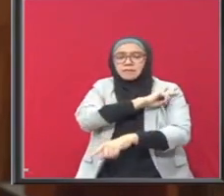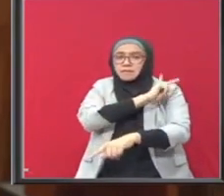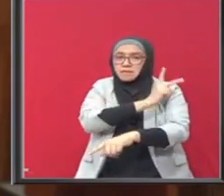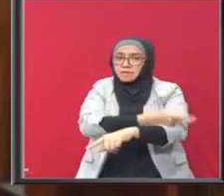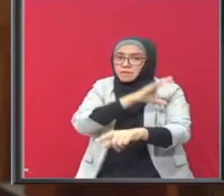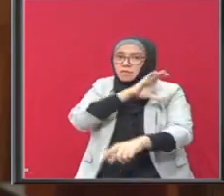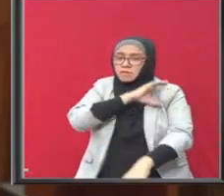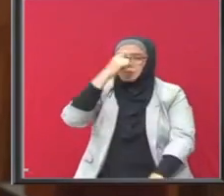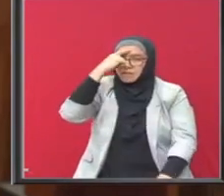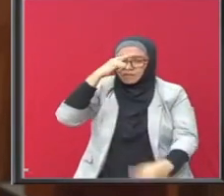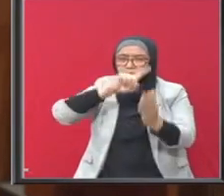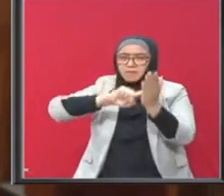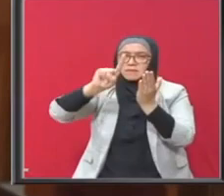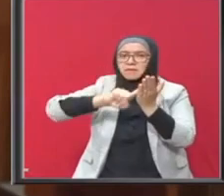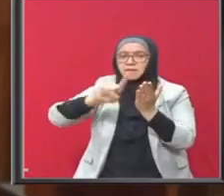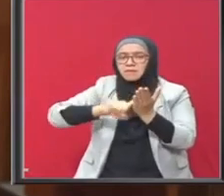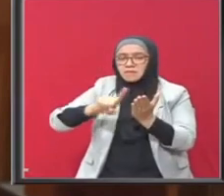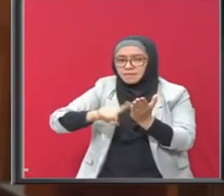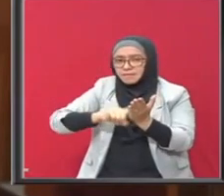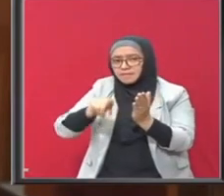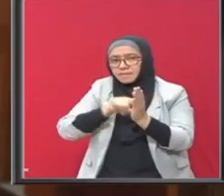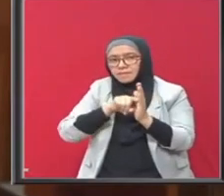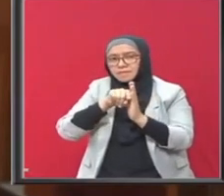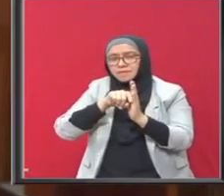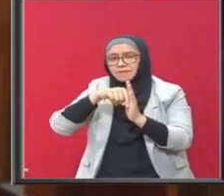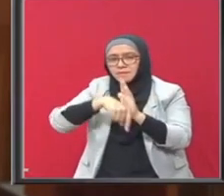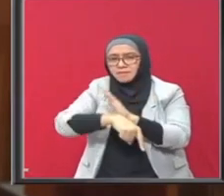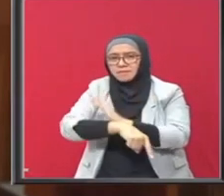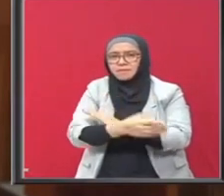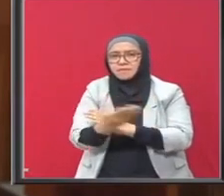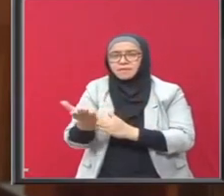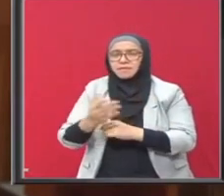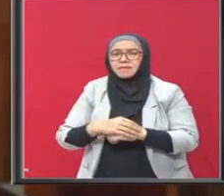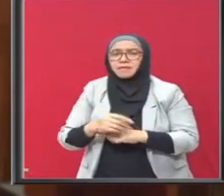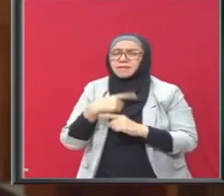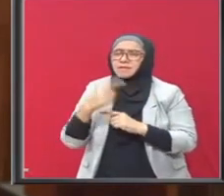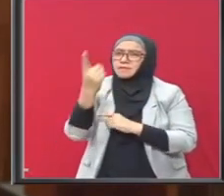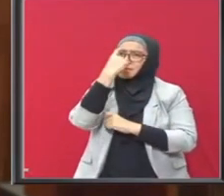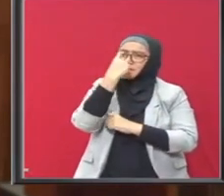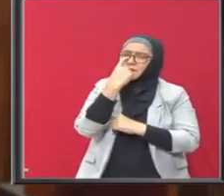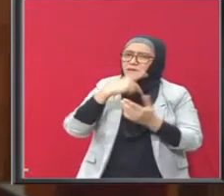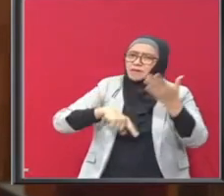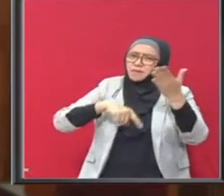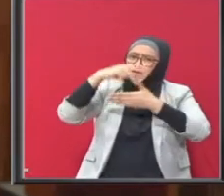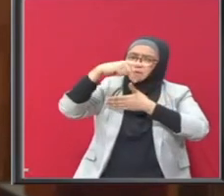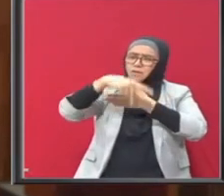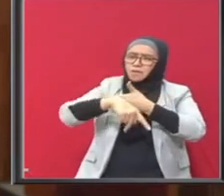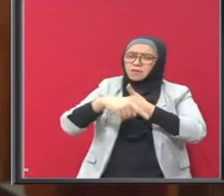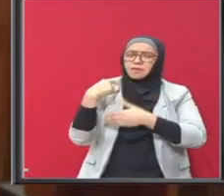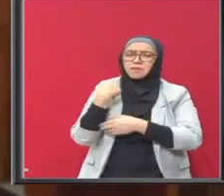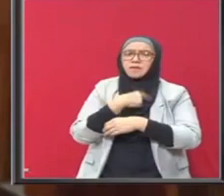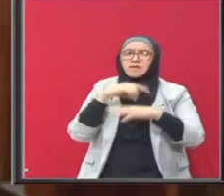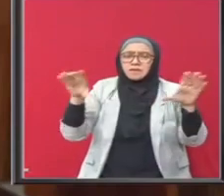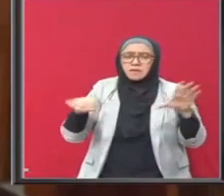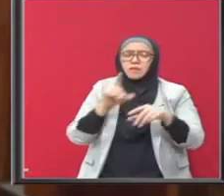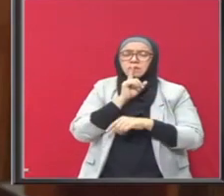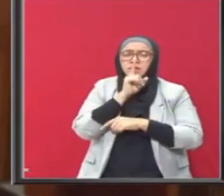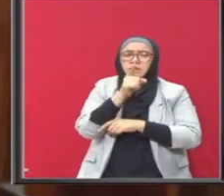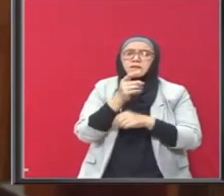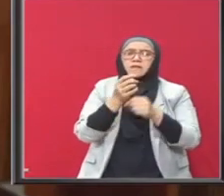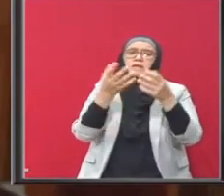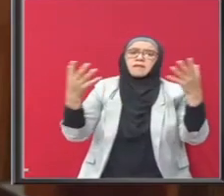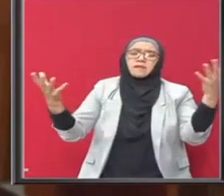jadi sebagaimana yang ditanya tadi Siapakah program yang telah dibuat sebelumnya banyak program kita telah laksanakan